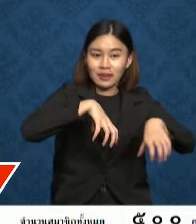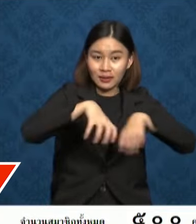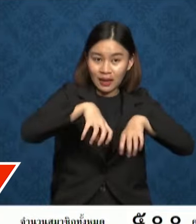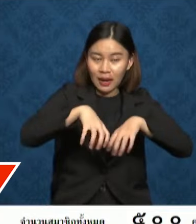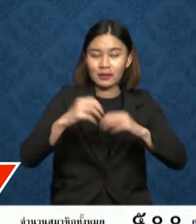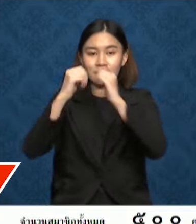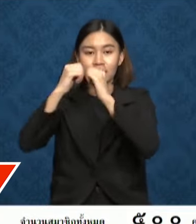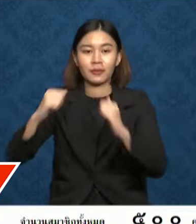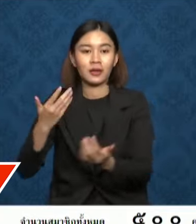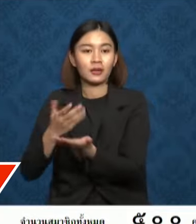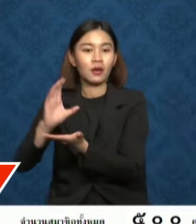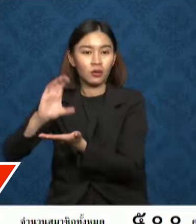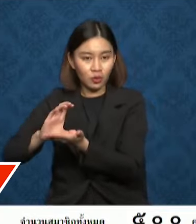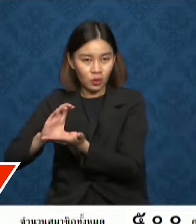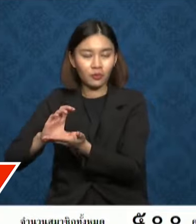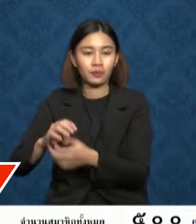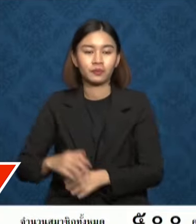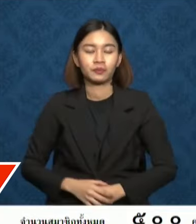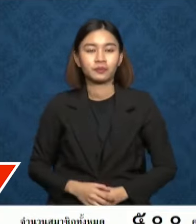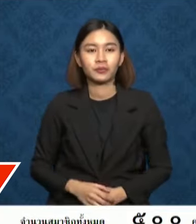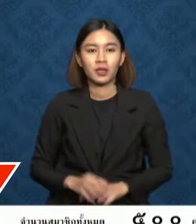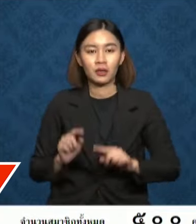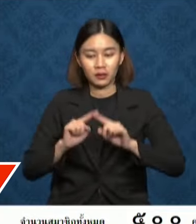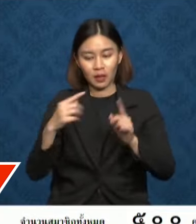ธติ